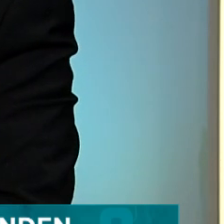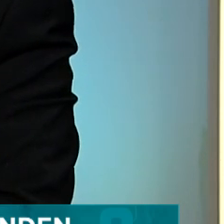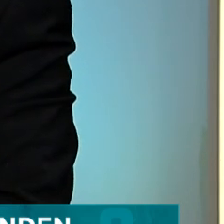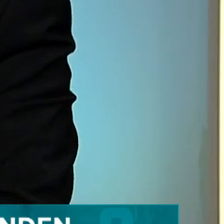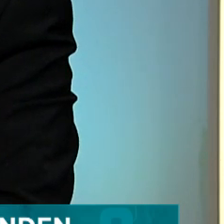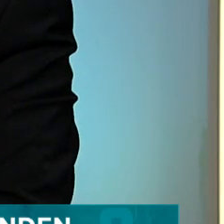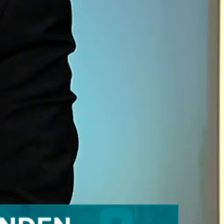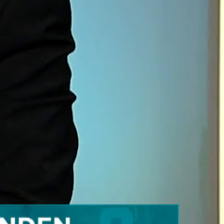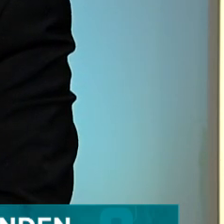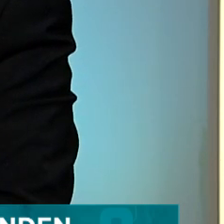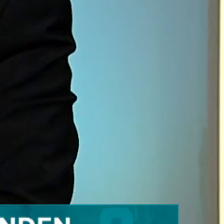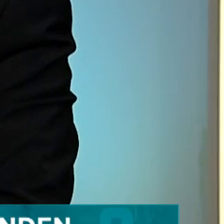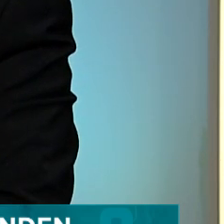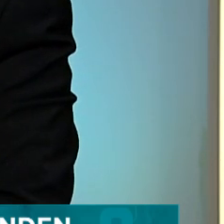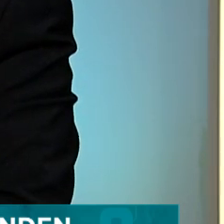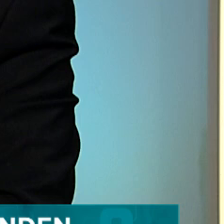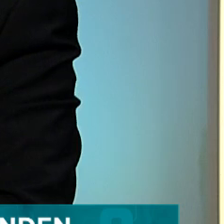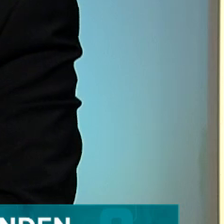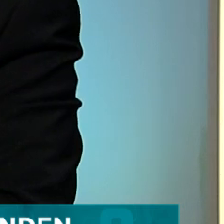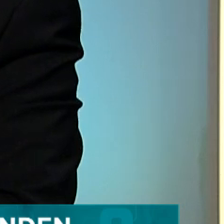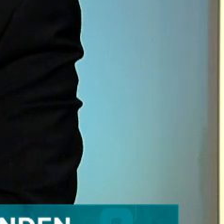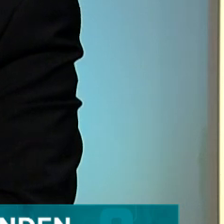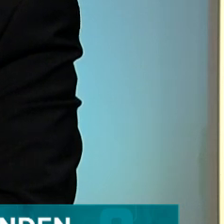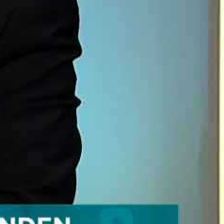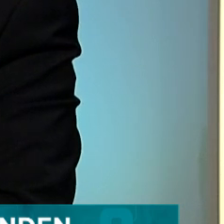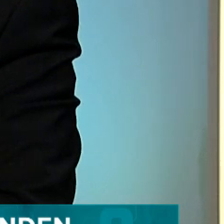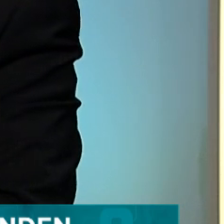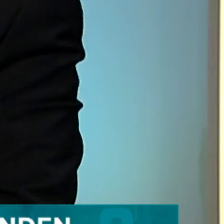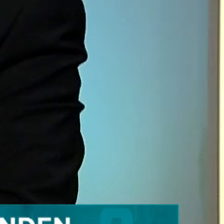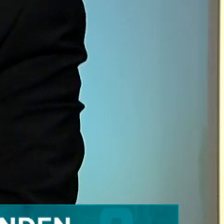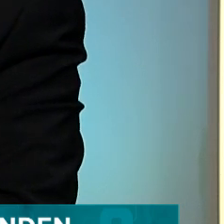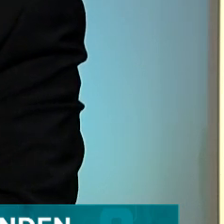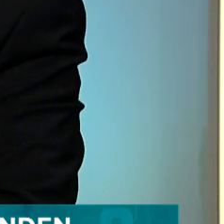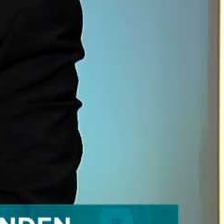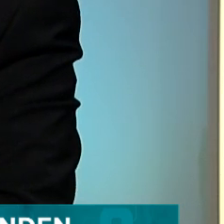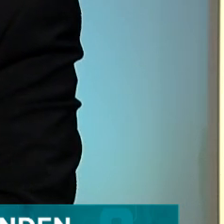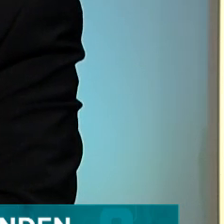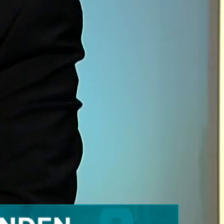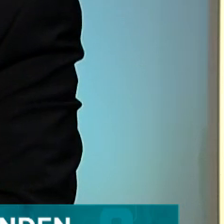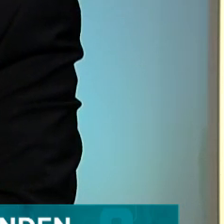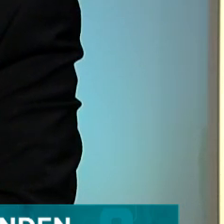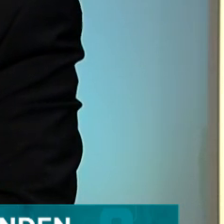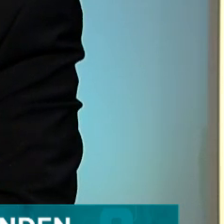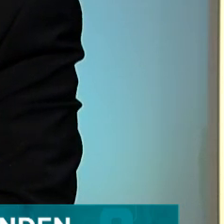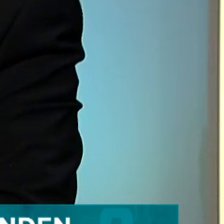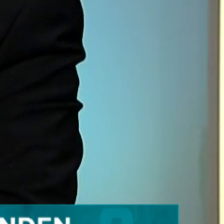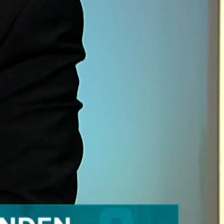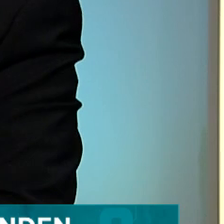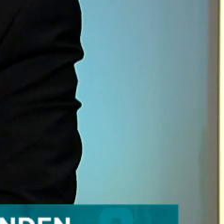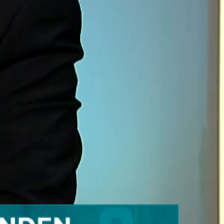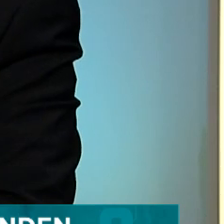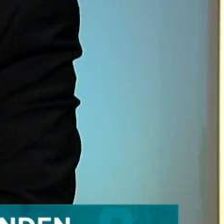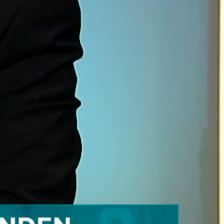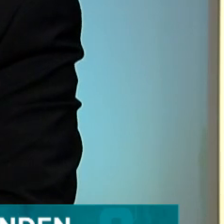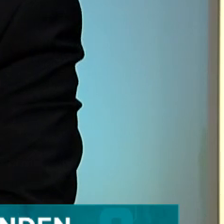borcunu telafi etmelidir Eğer bir Ramazan'ı geçer bir sene sonrası öbür Yani